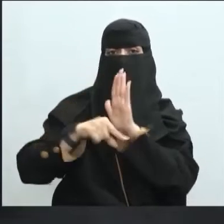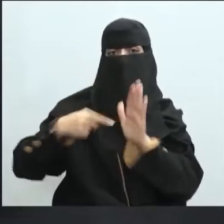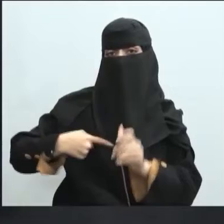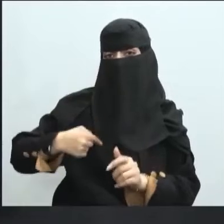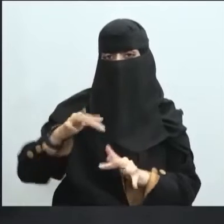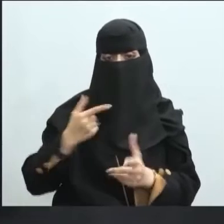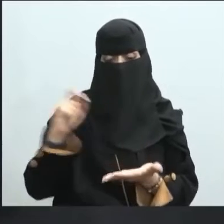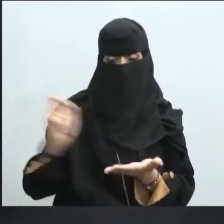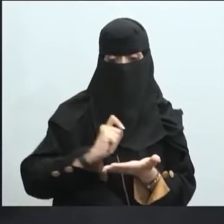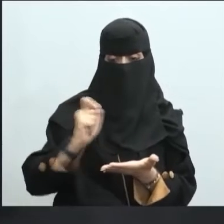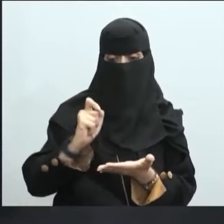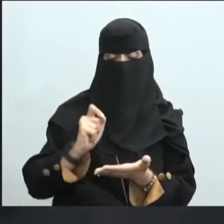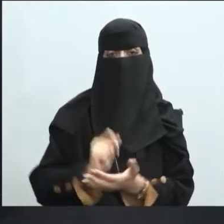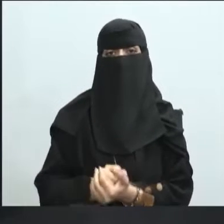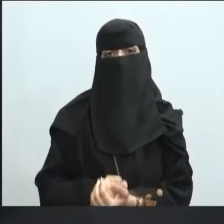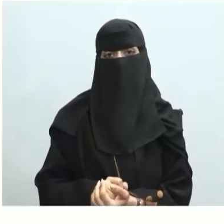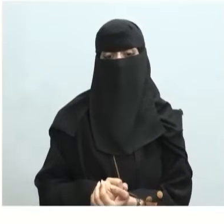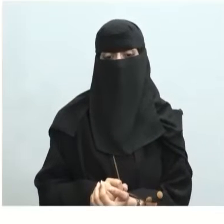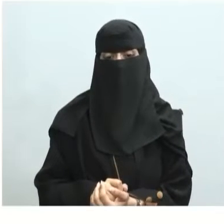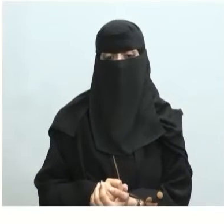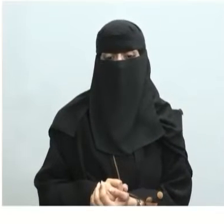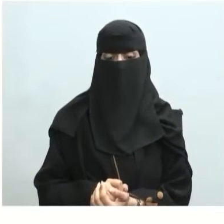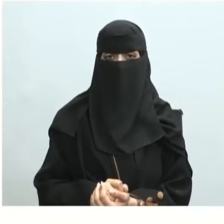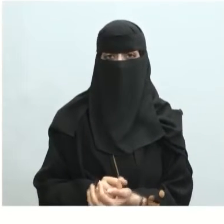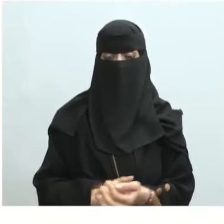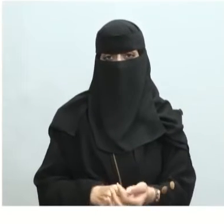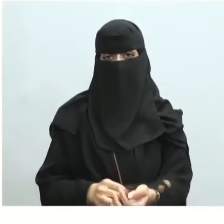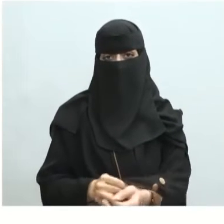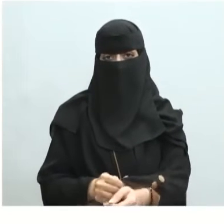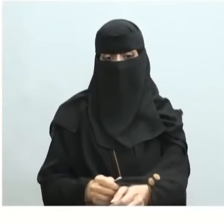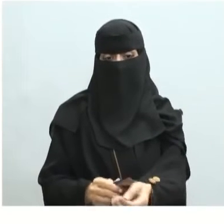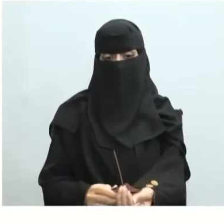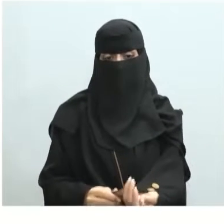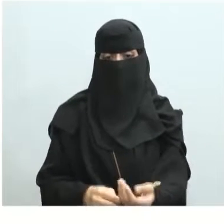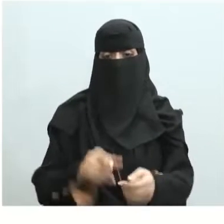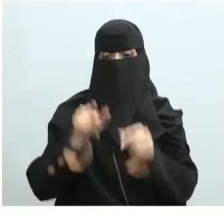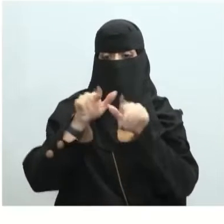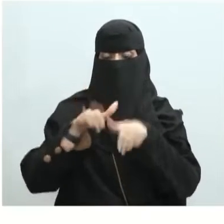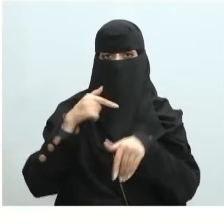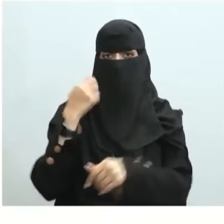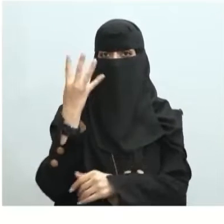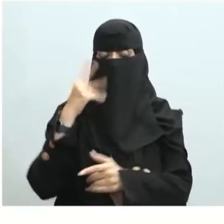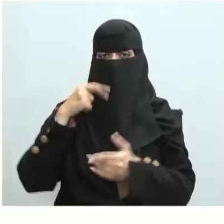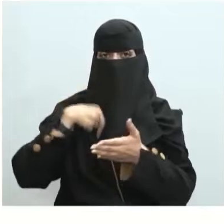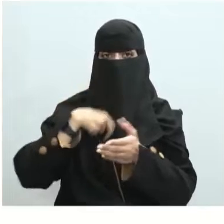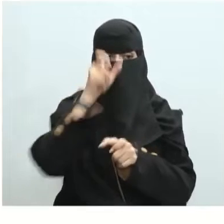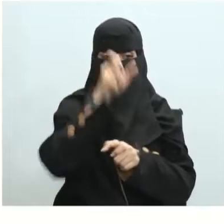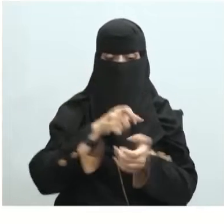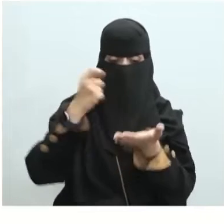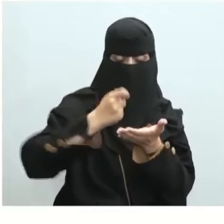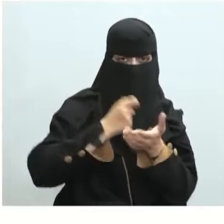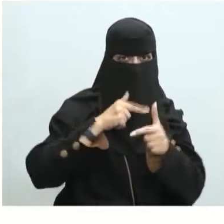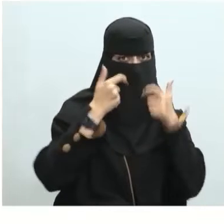والمرسل اليه والتوقيع جميل هنا رابعا الكاتب الجيد